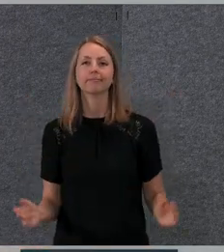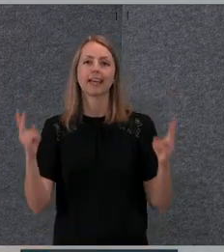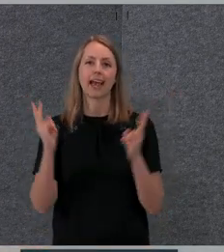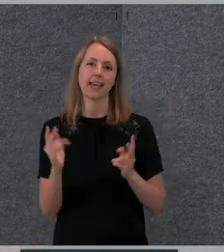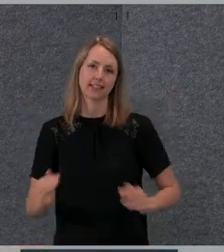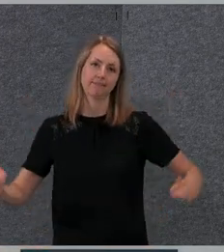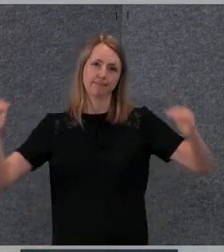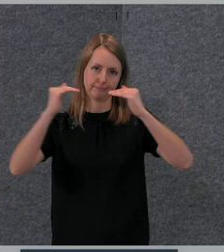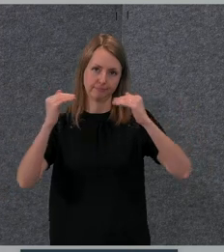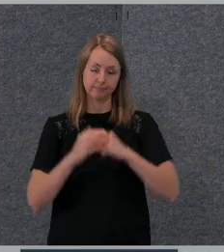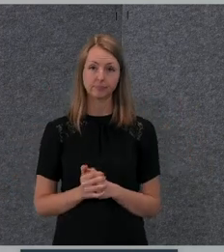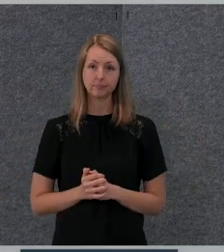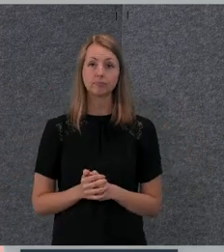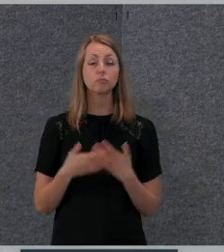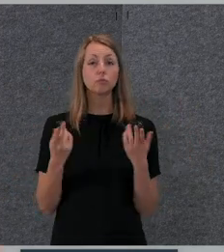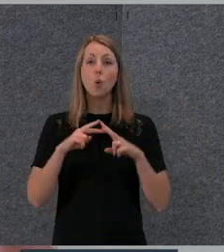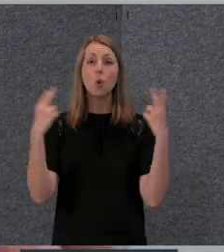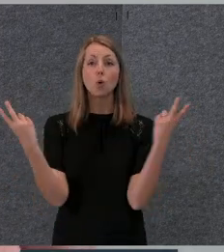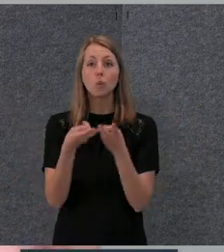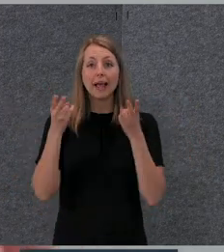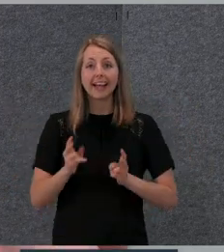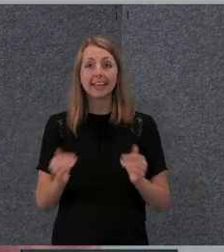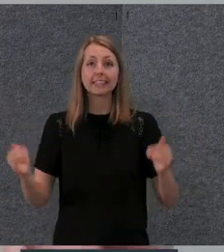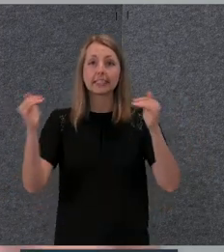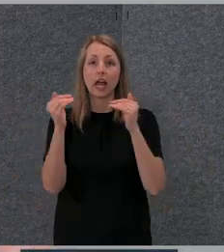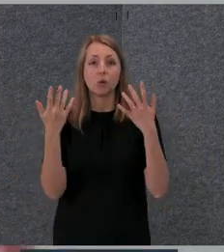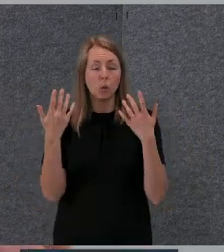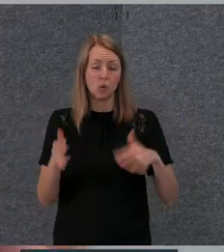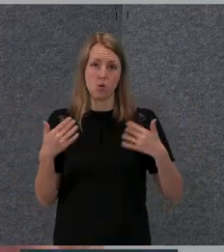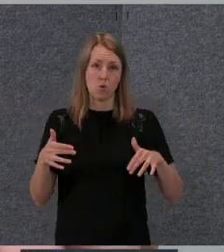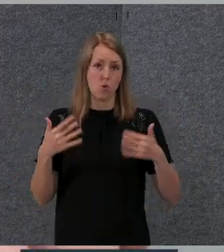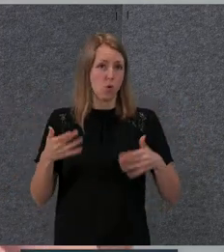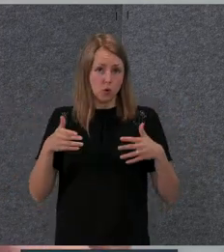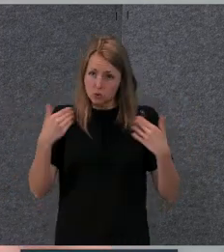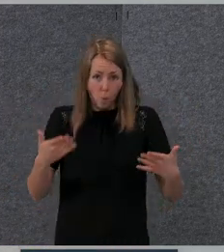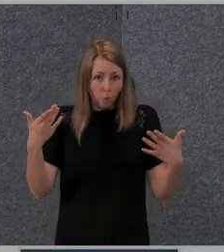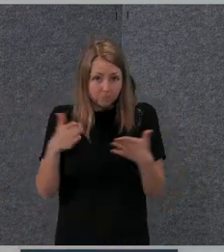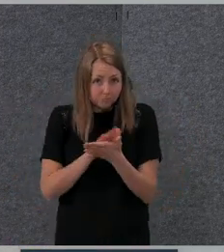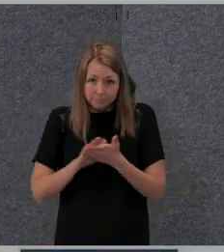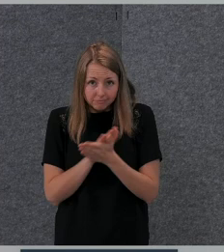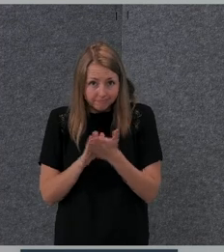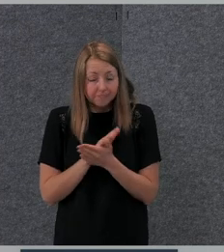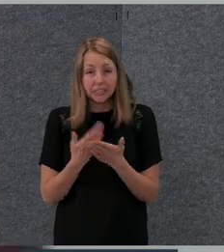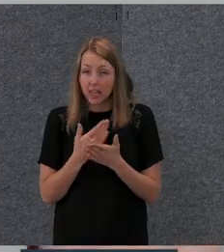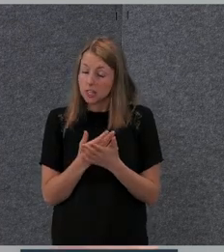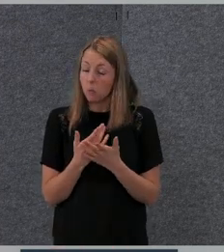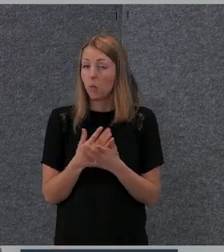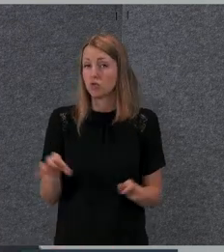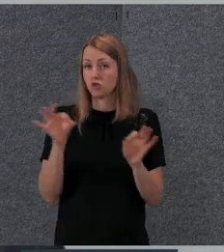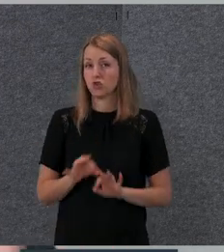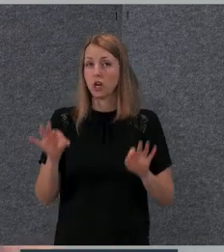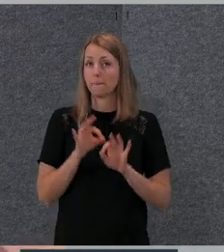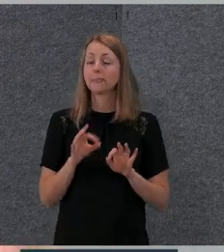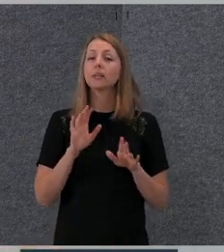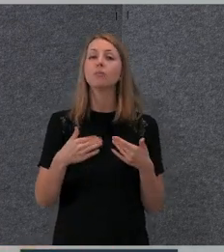Globale Gerechtigkeit ist ein unglaublicher Skandal, nämlich dadurch, dass sie nicht besteht. Wir haben einerseits die Klimakrise